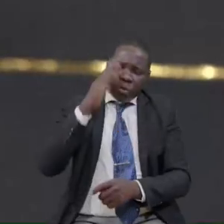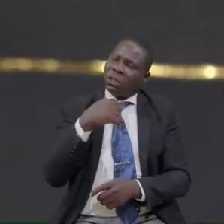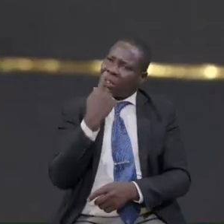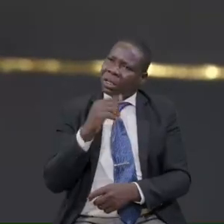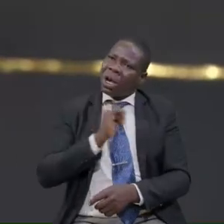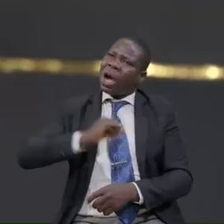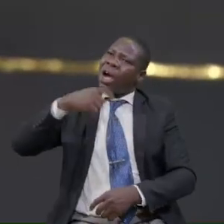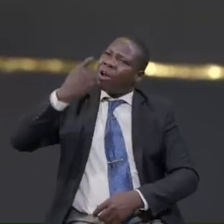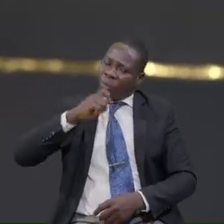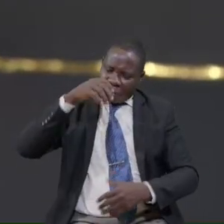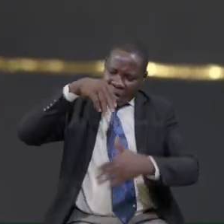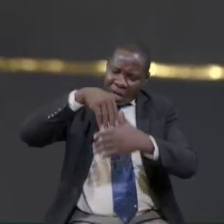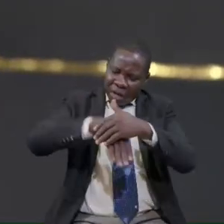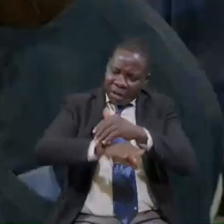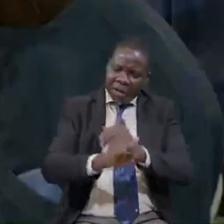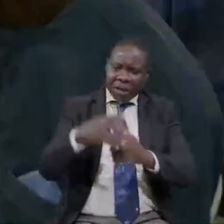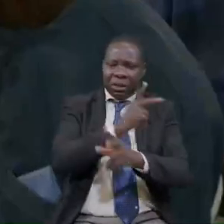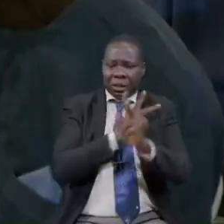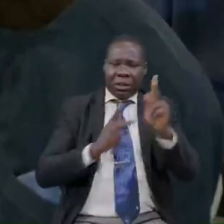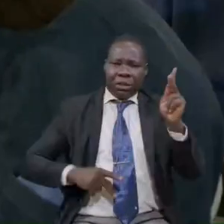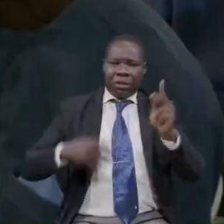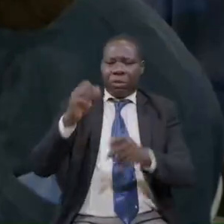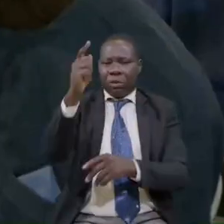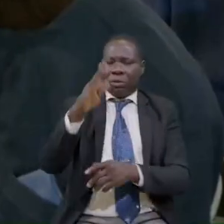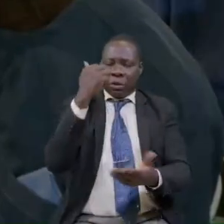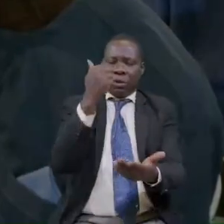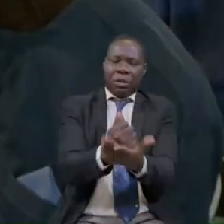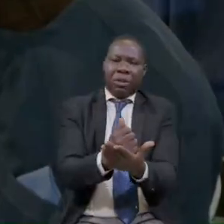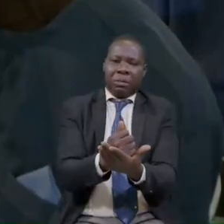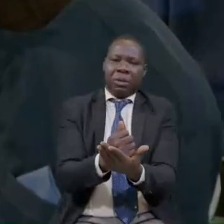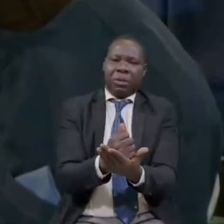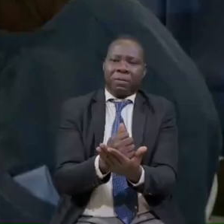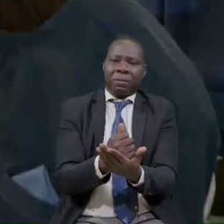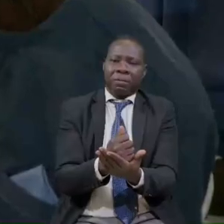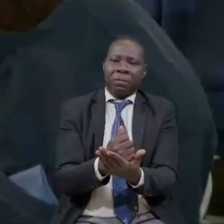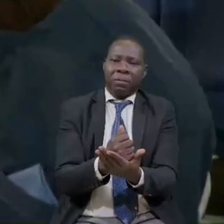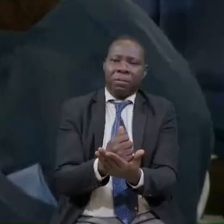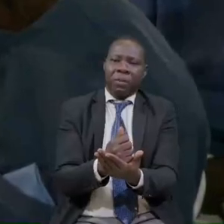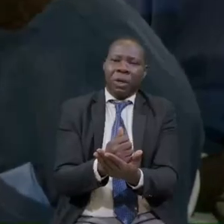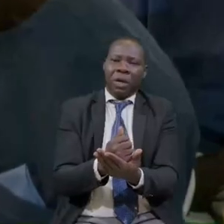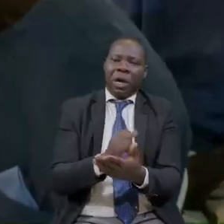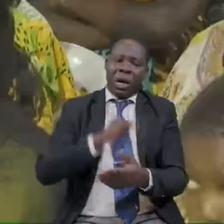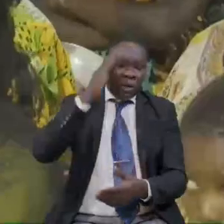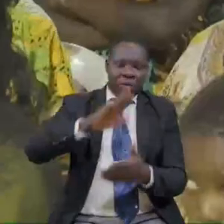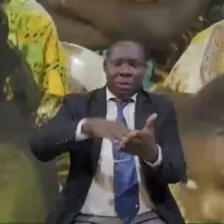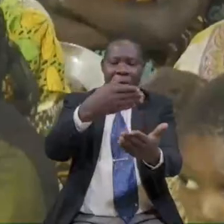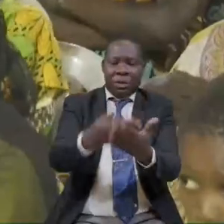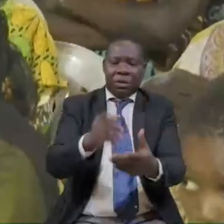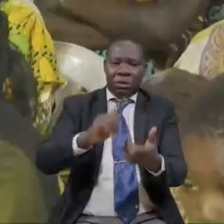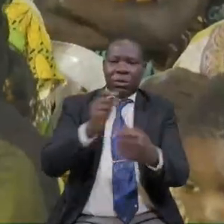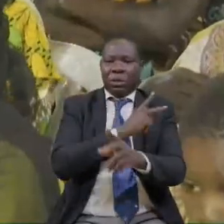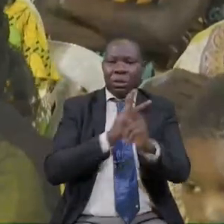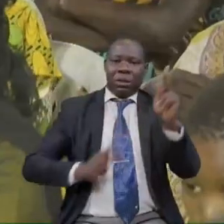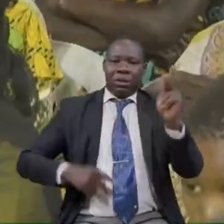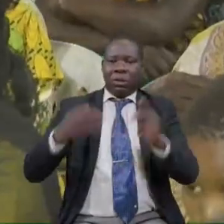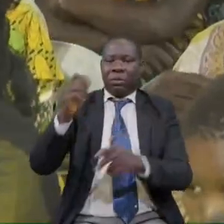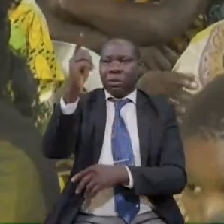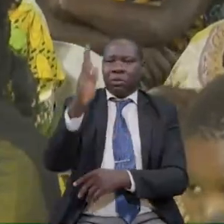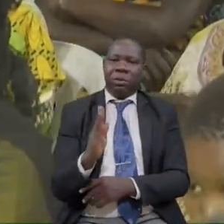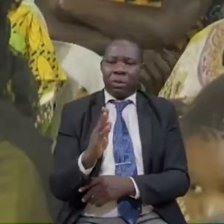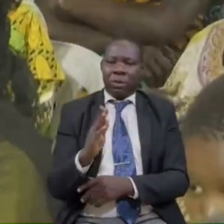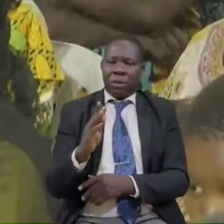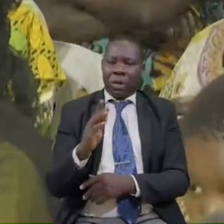C'est de dire, je vais aller au royaume de Dieu. Amen. J'irai au royaume de Dieu.